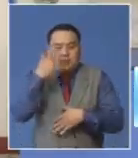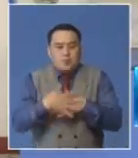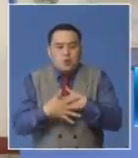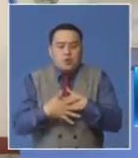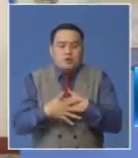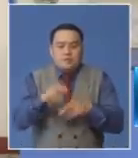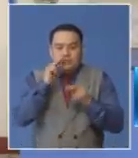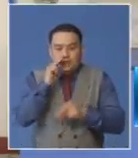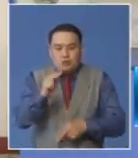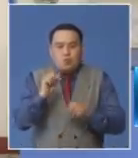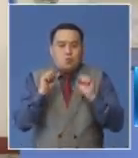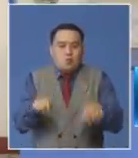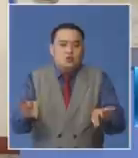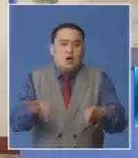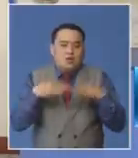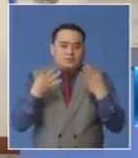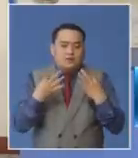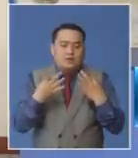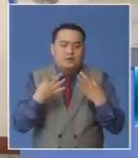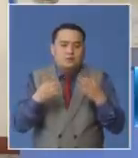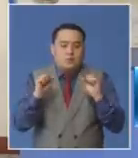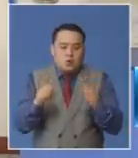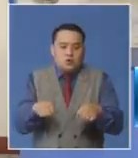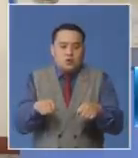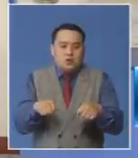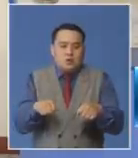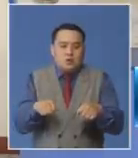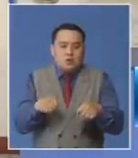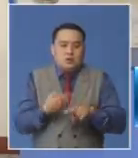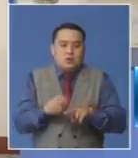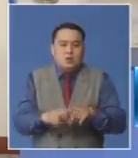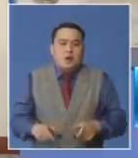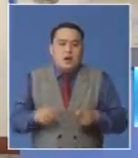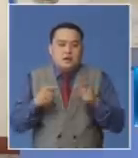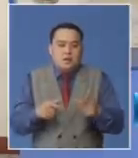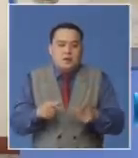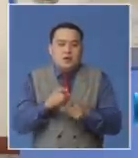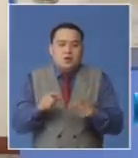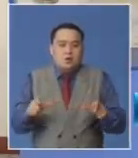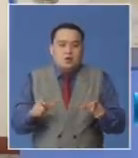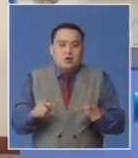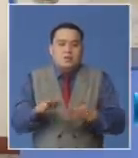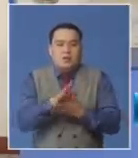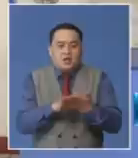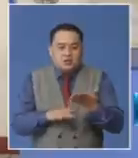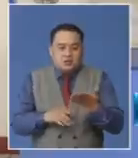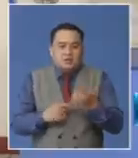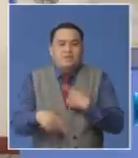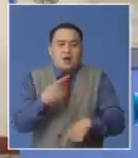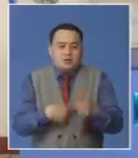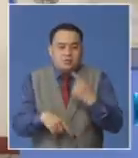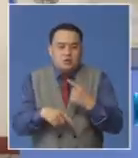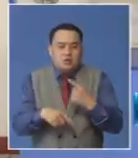его можно освободить от уголовной ответственности на том этапе что потерпевшая сторона его прощает возмещает